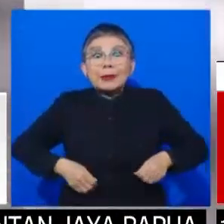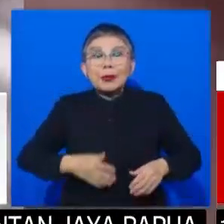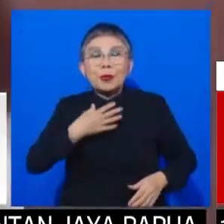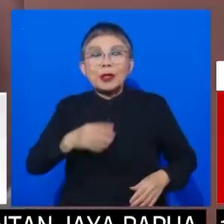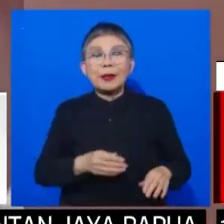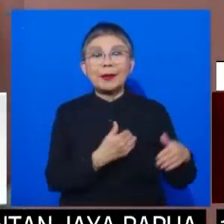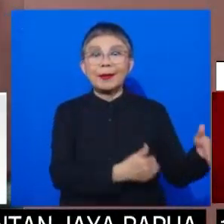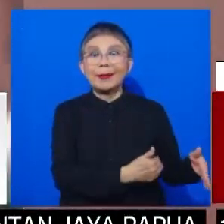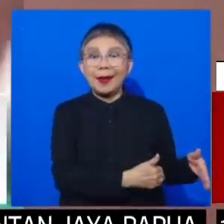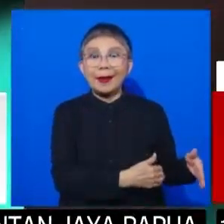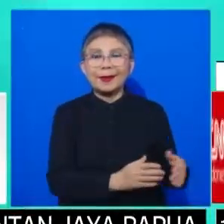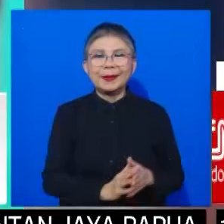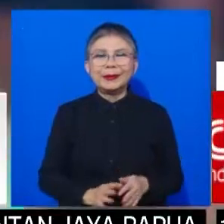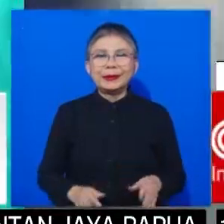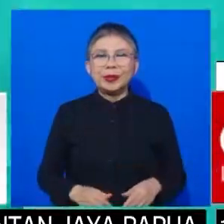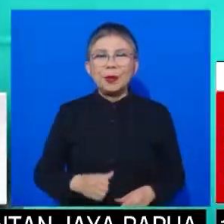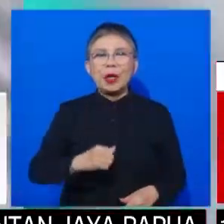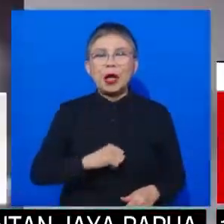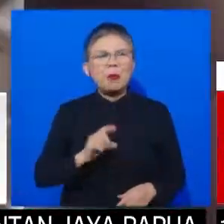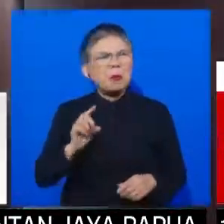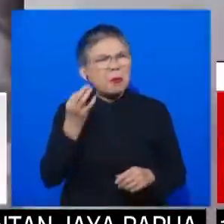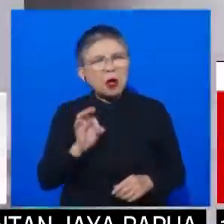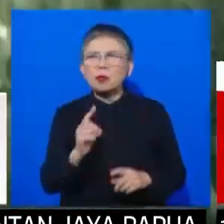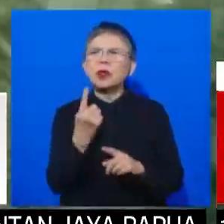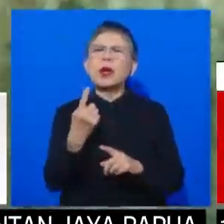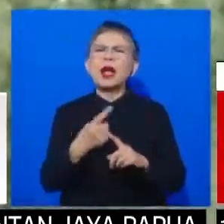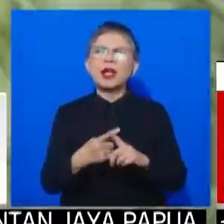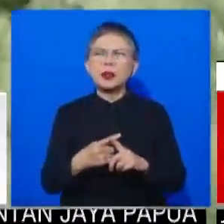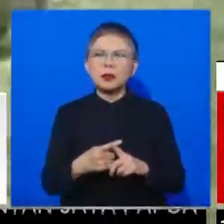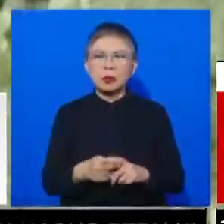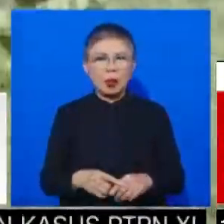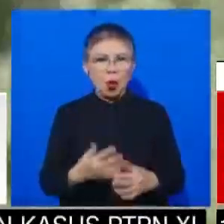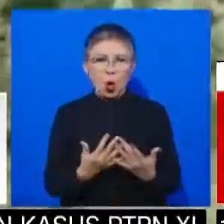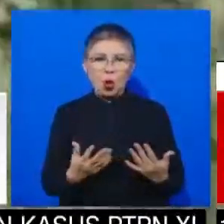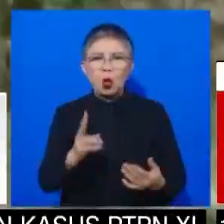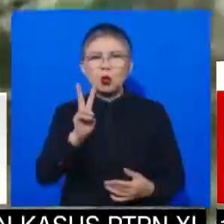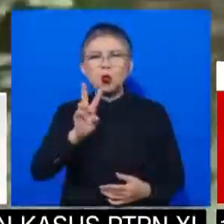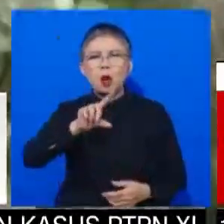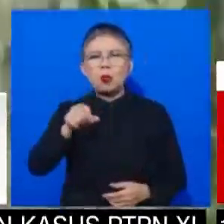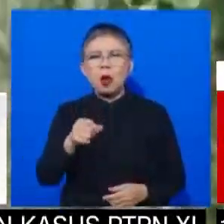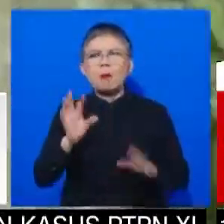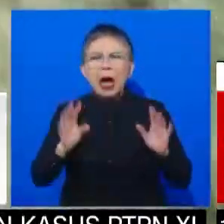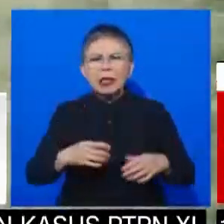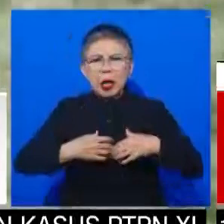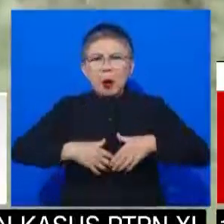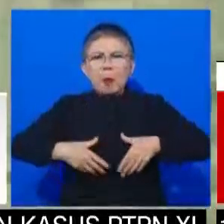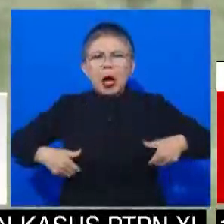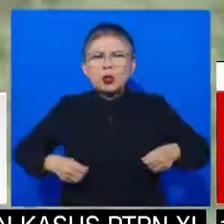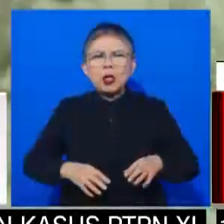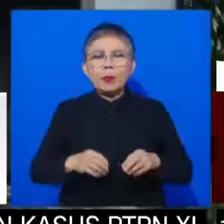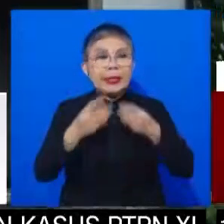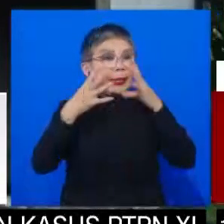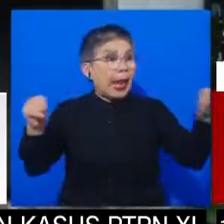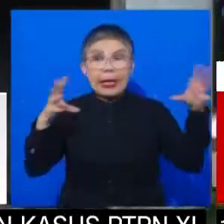milik tetangganya. Meski ia mengaku baru sekali mencuri pakaian dalam, menurut warga dalam 2 bulan terakhir, banyak pakaian dalam hilang ketika